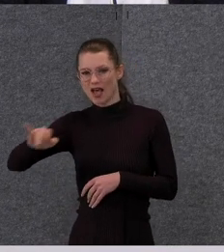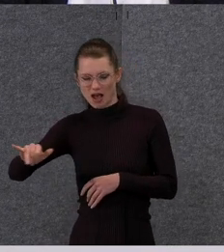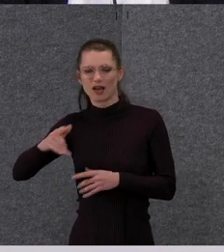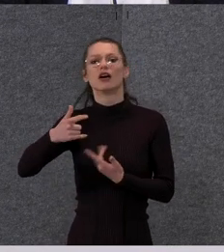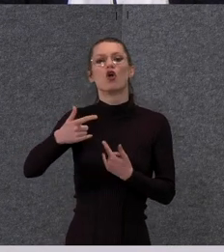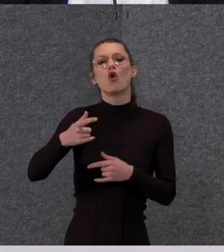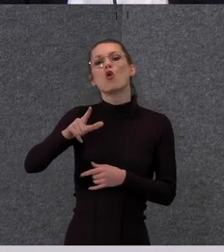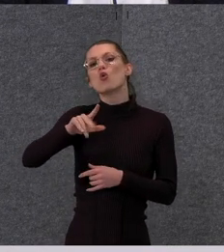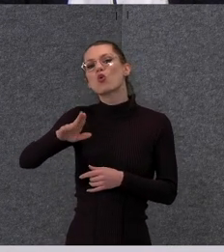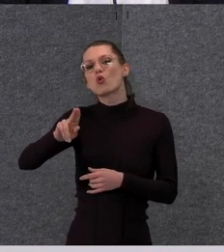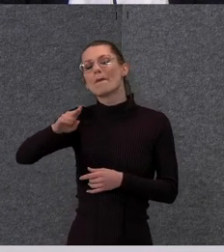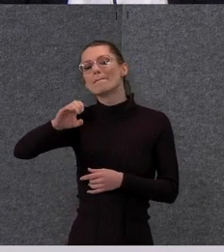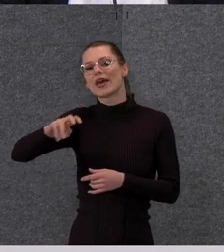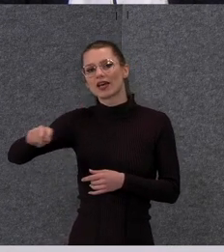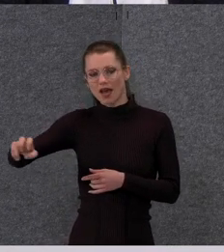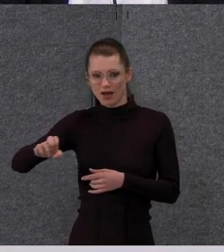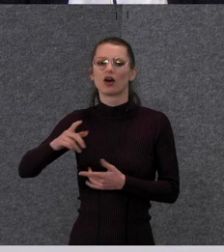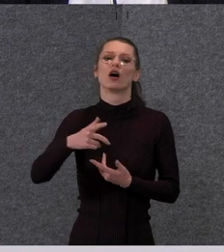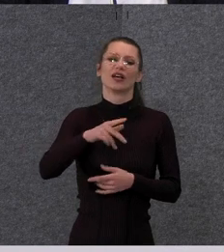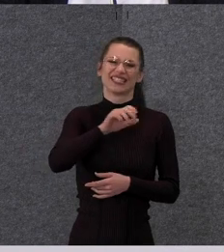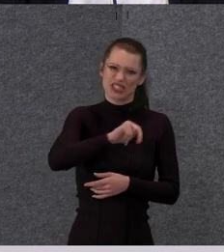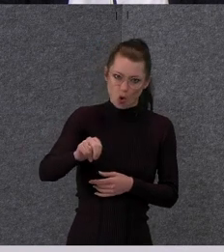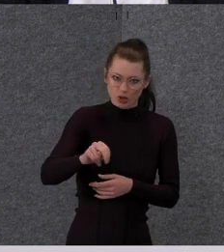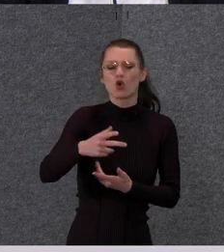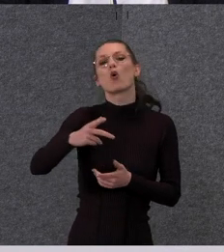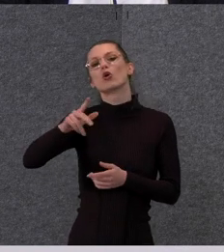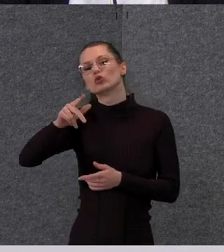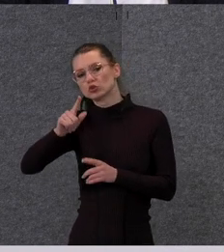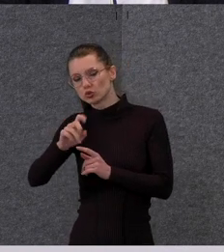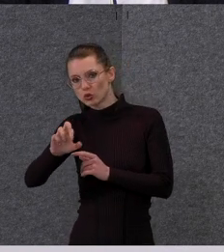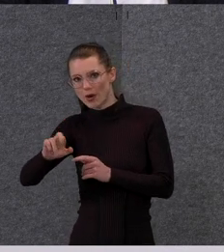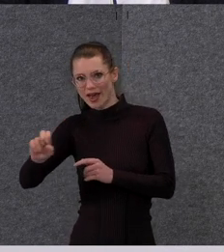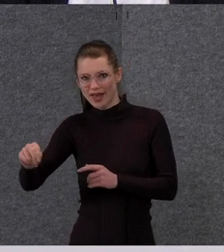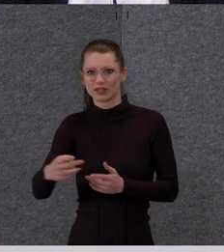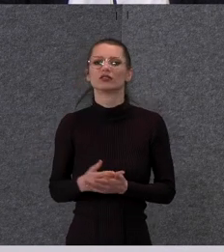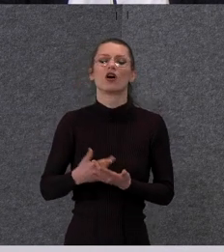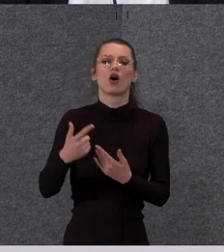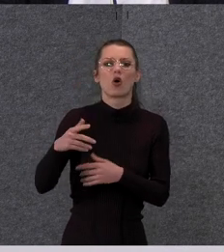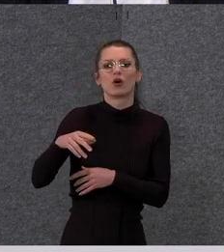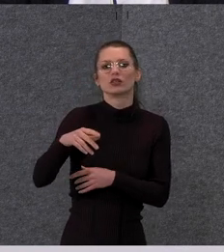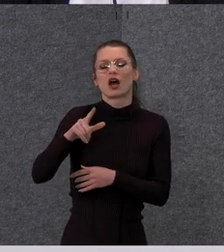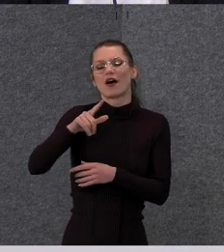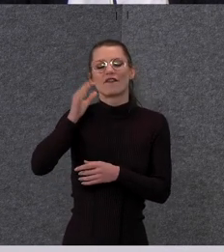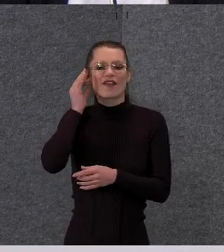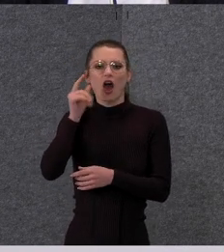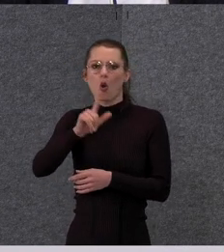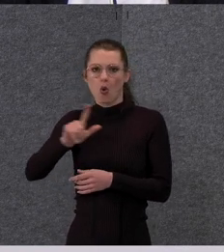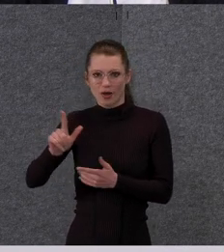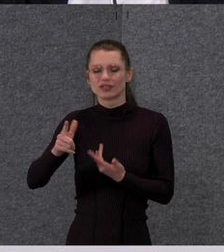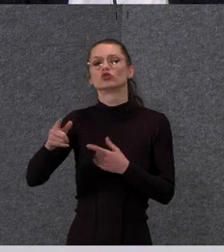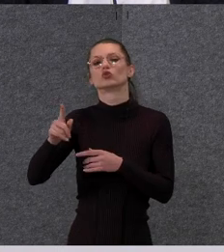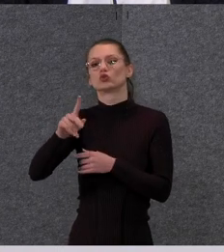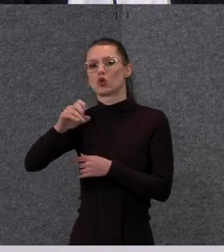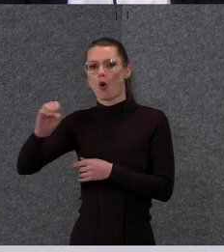Minden-Lübbecke, Maria Nestorio, KV Düren und Annemone Spalleck, KV Coesfeld. Ihr habt auch die Möglichkeit, die jetzt gerade